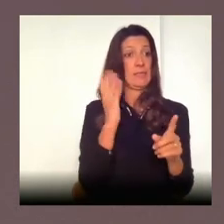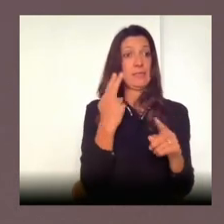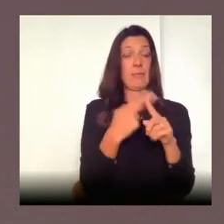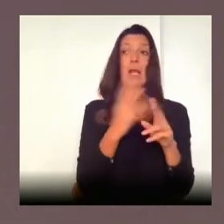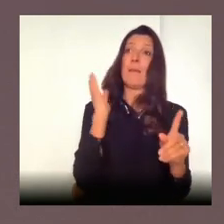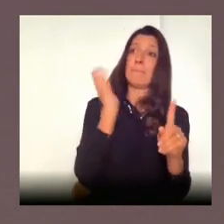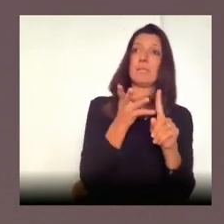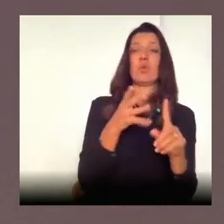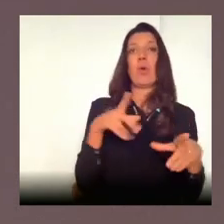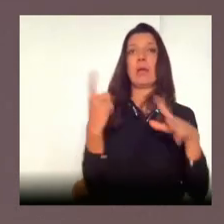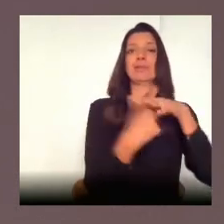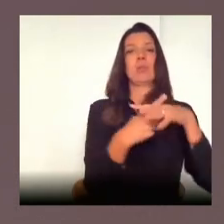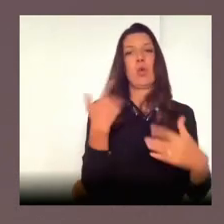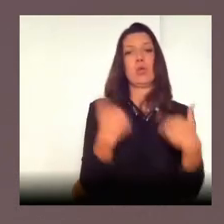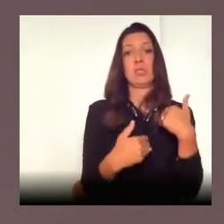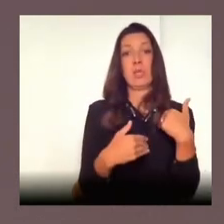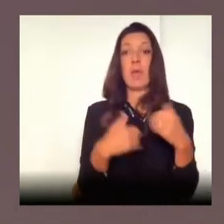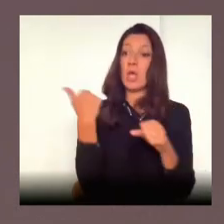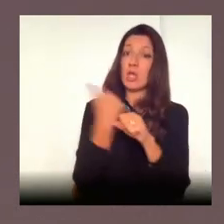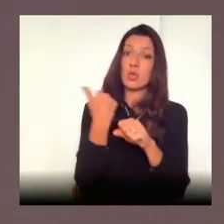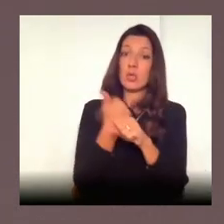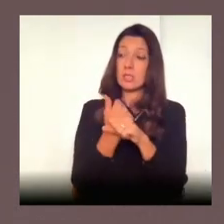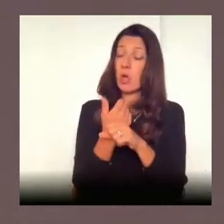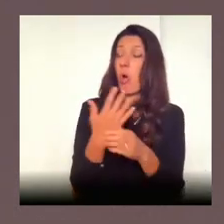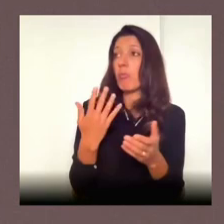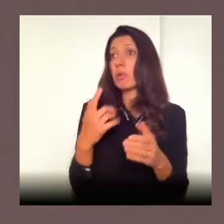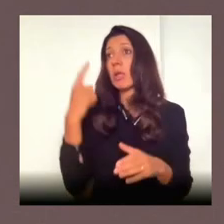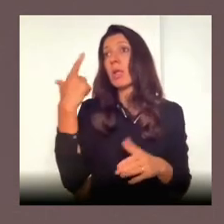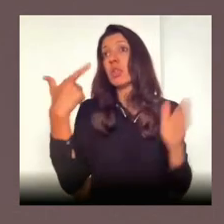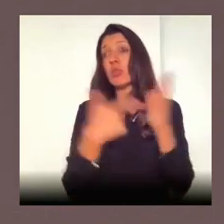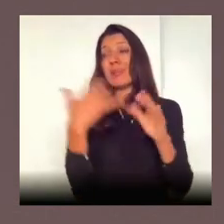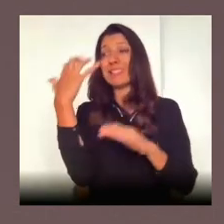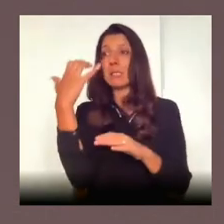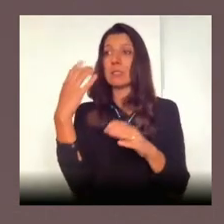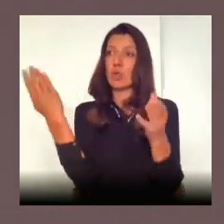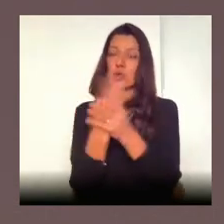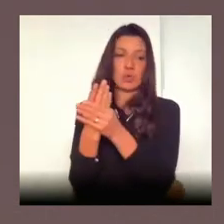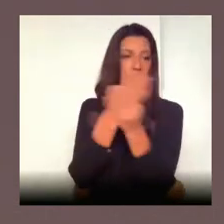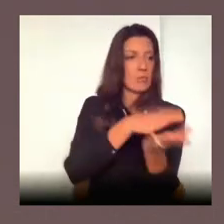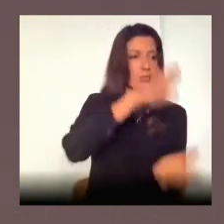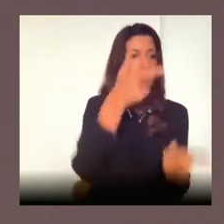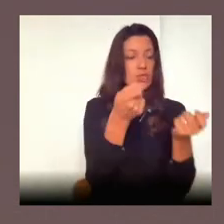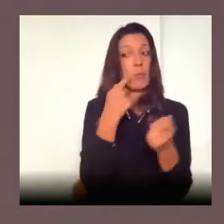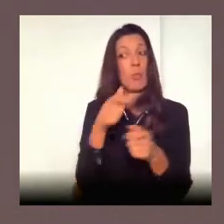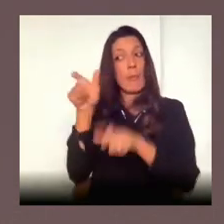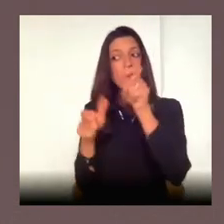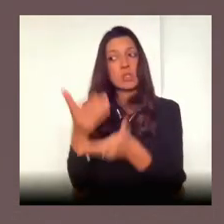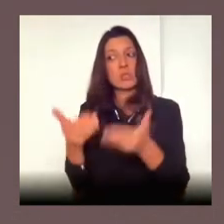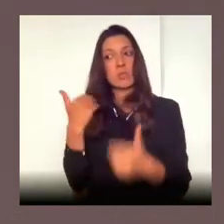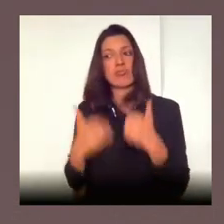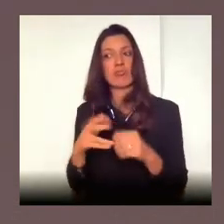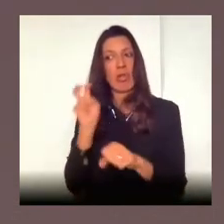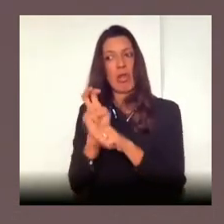traite chaque année 2500 dossiers pour le maintien dans l'emploi. Alors, ça va jusqu'à, effectivement, la partie mobilité, hein,